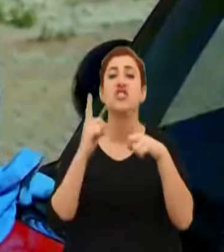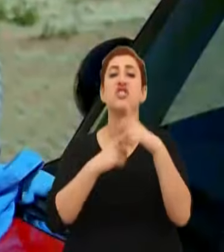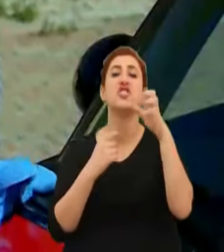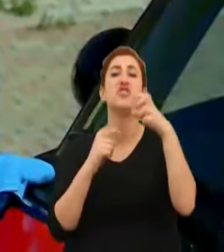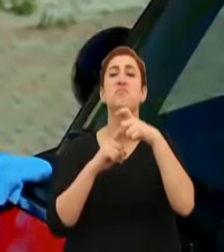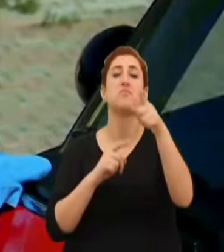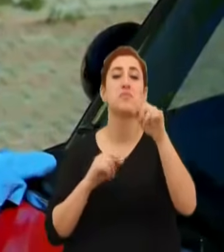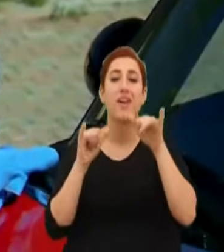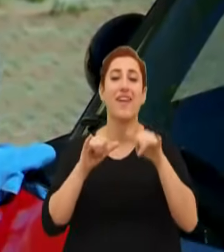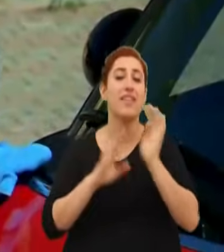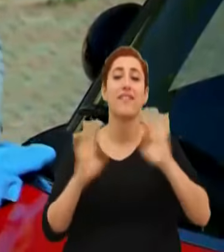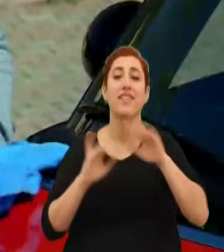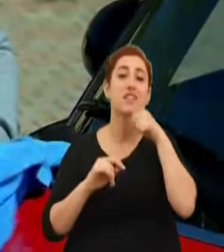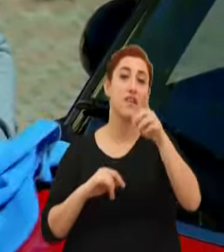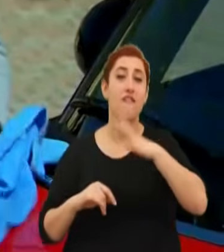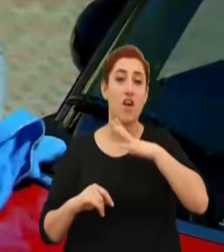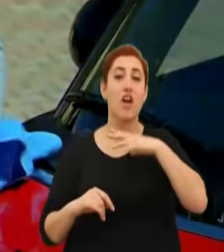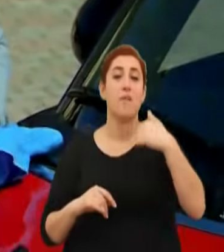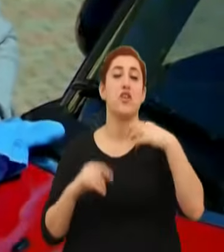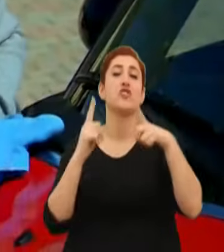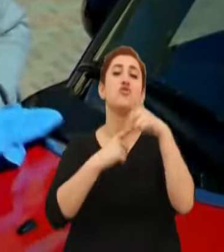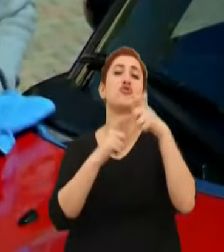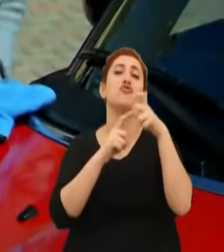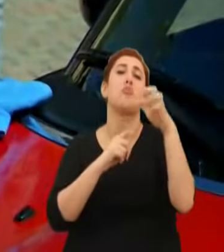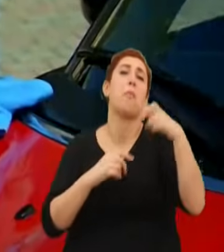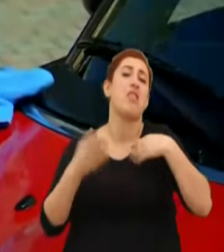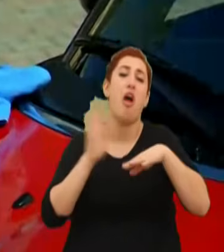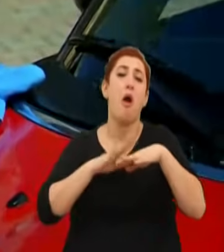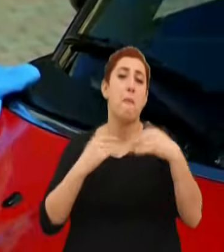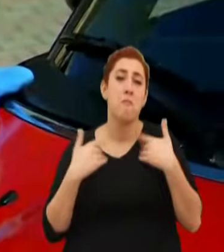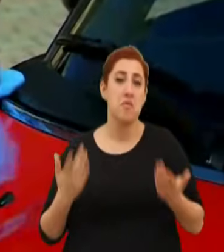senin yerini tutar mı? Sen varken ben jipi neyleyim?